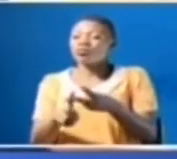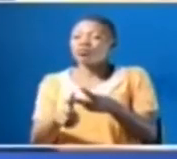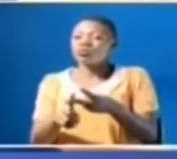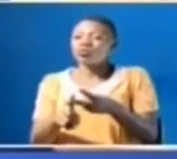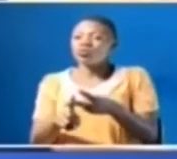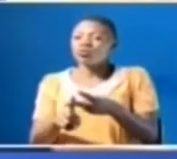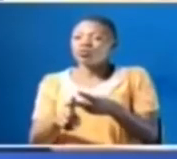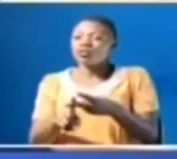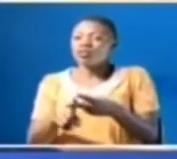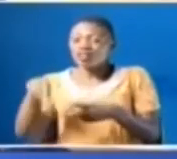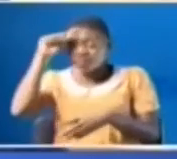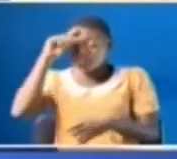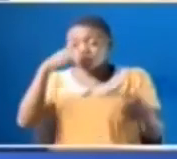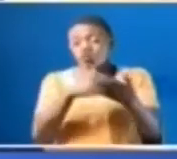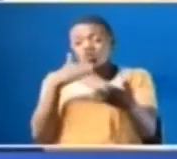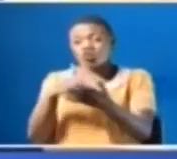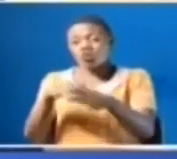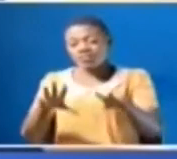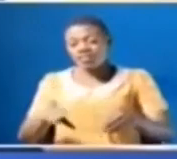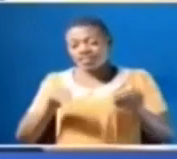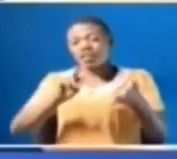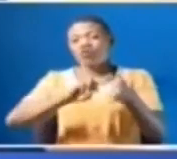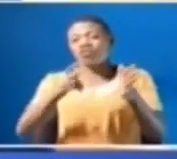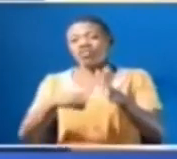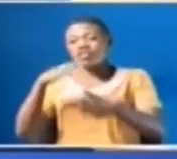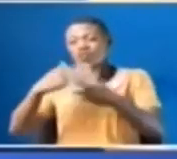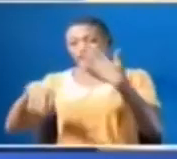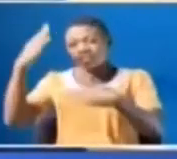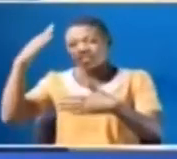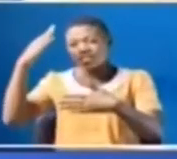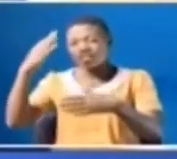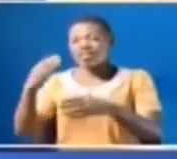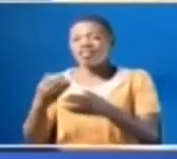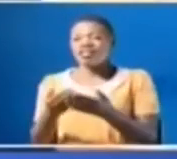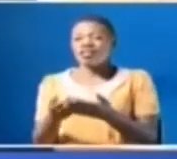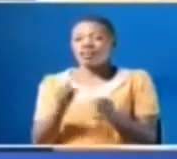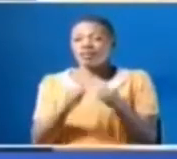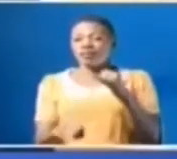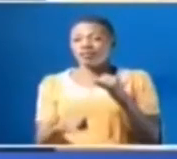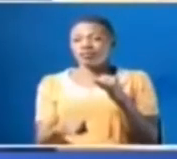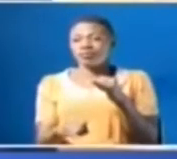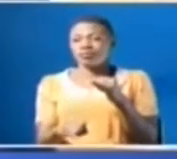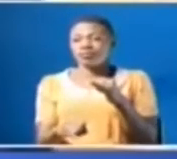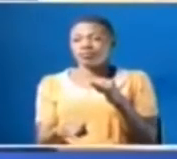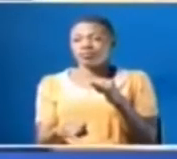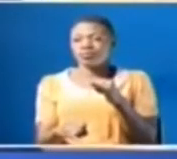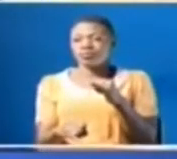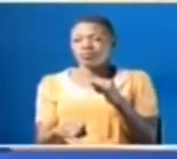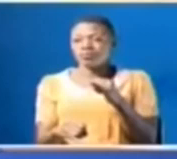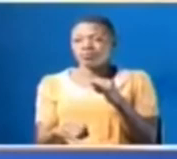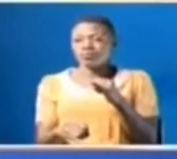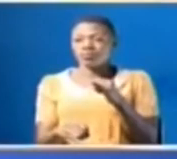kuchukua projects ambazo labda vyuo vikuu vinaanzisha. Isitoshe, langu la mwisho ningependa kusema hivi. Ni nani